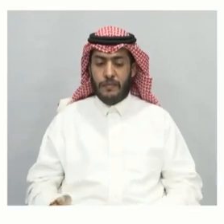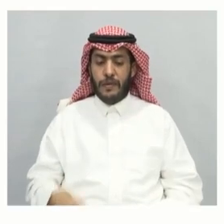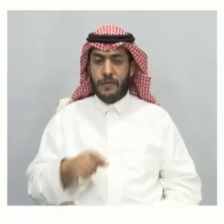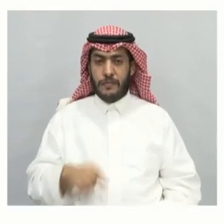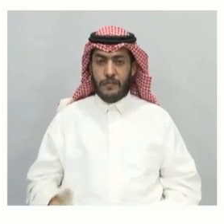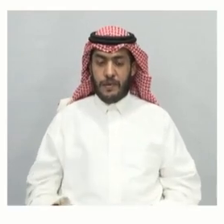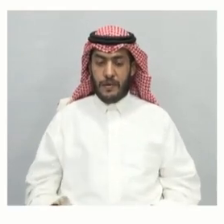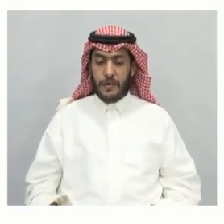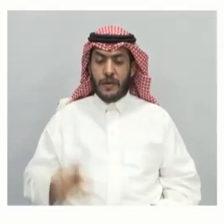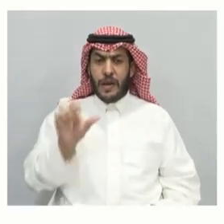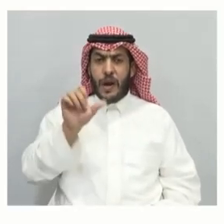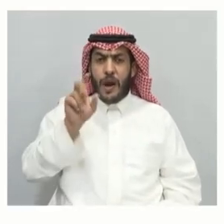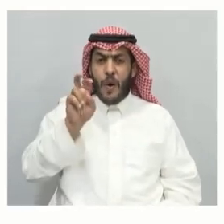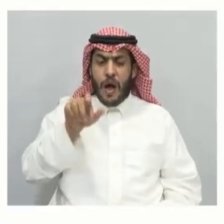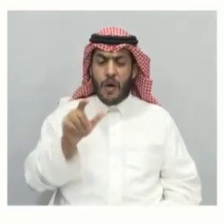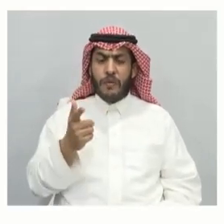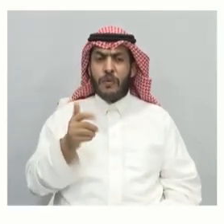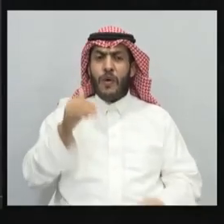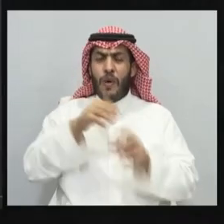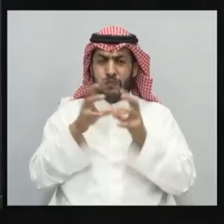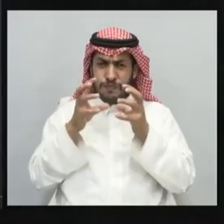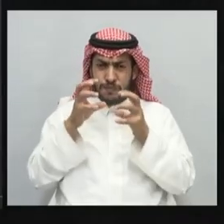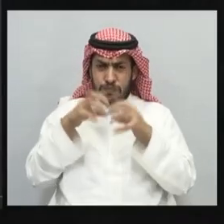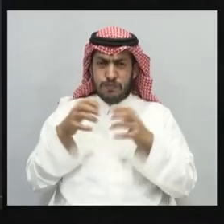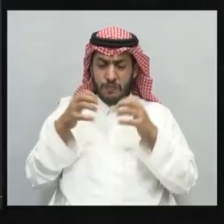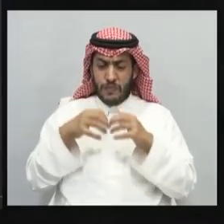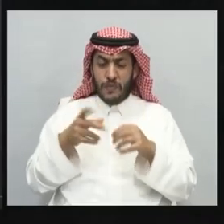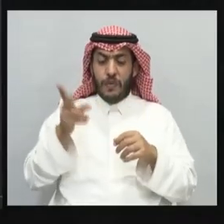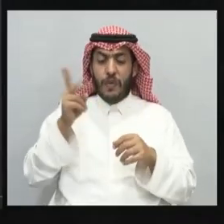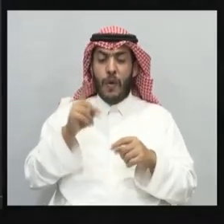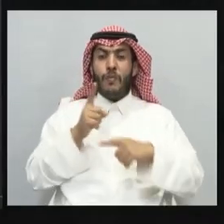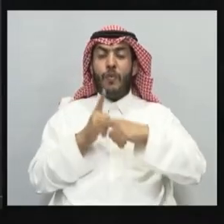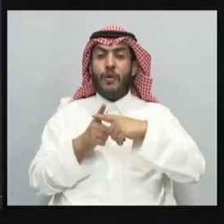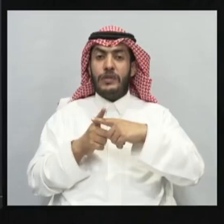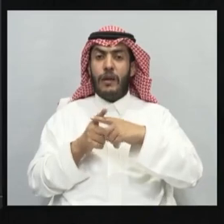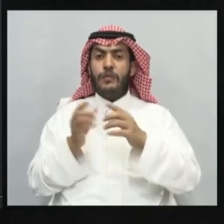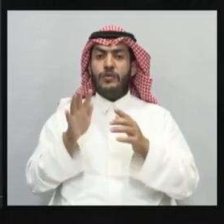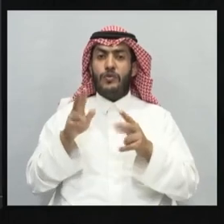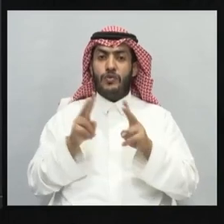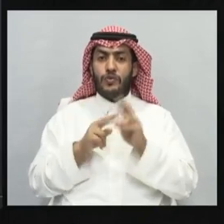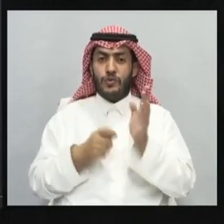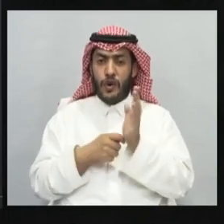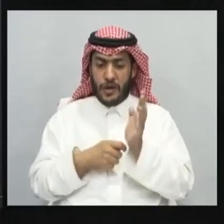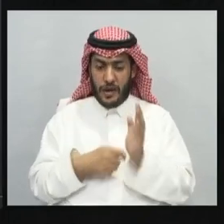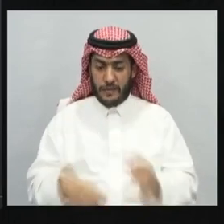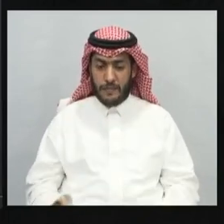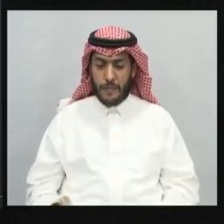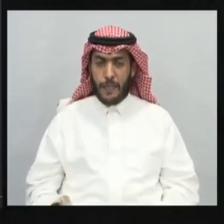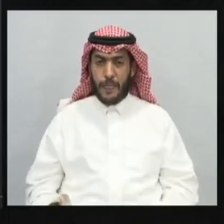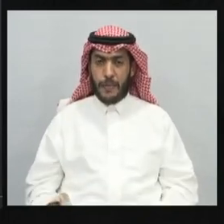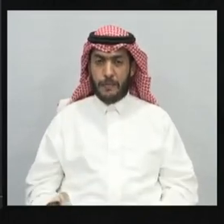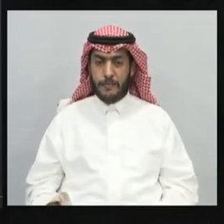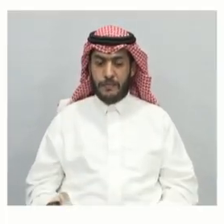هي النواه النواه ايش فيها تكون كثيفه وموجبه الشحنه موجبه